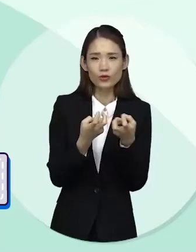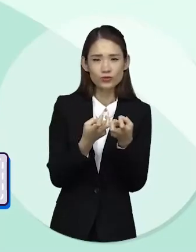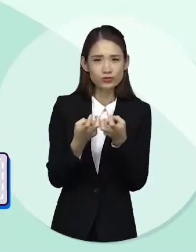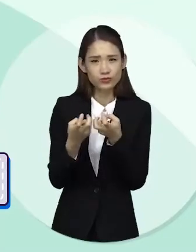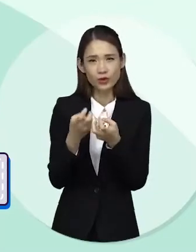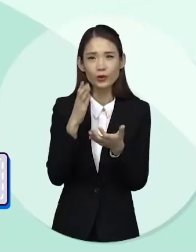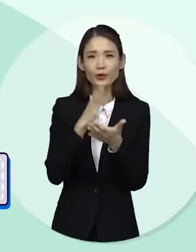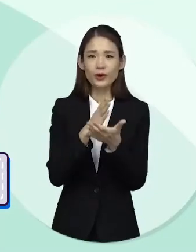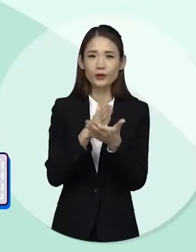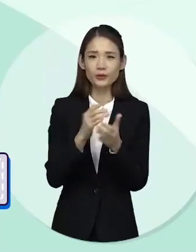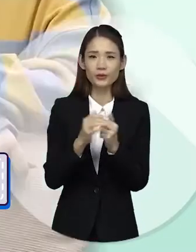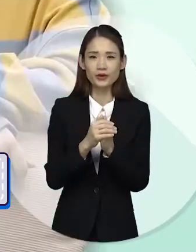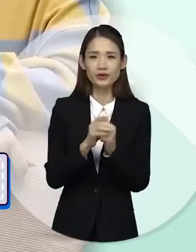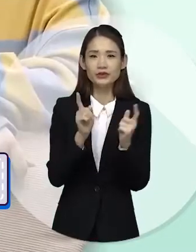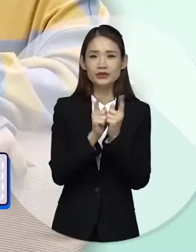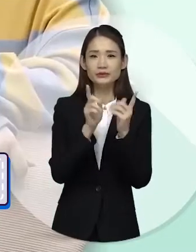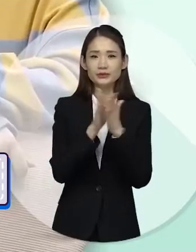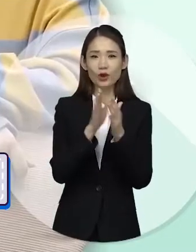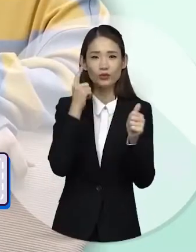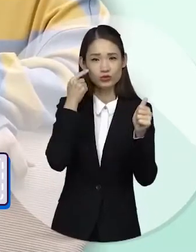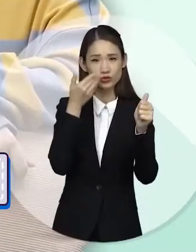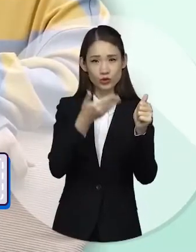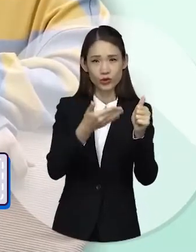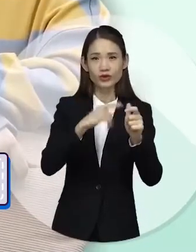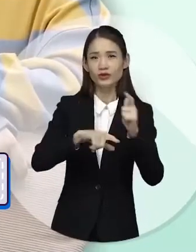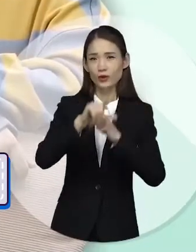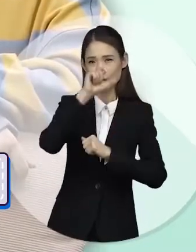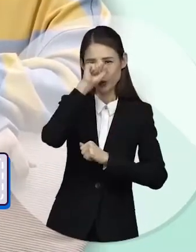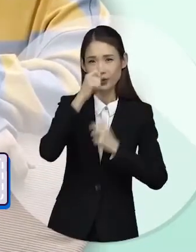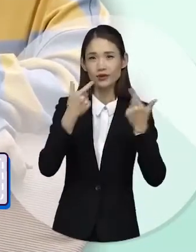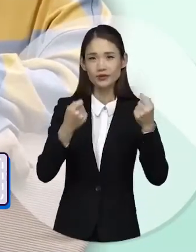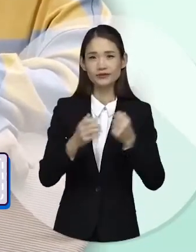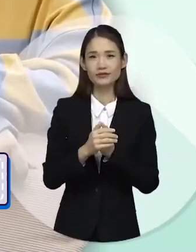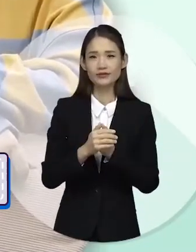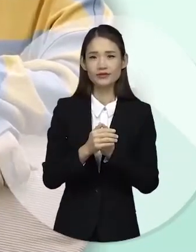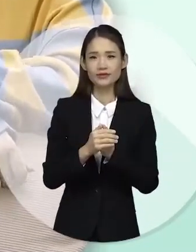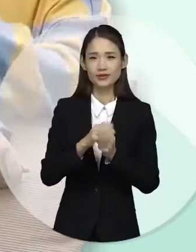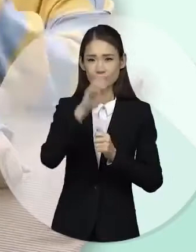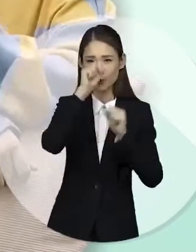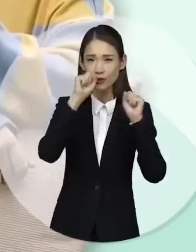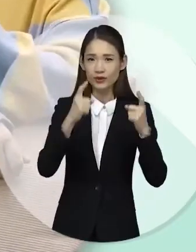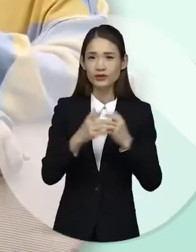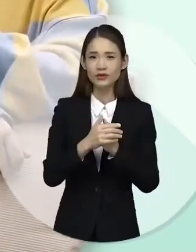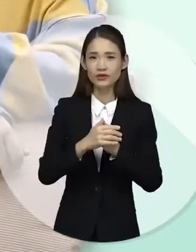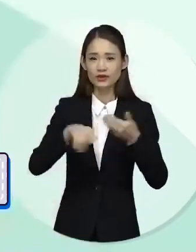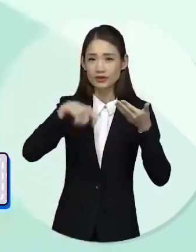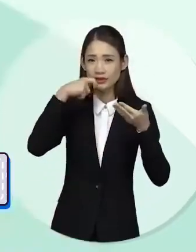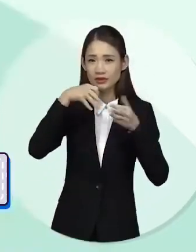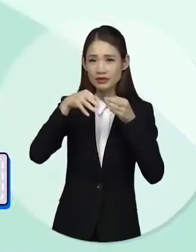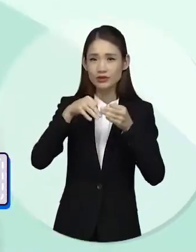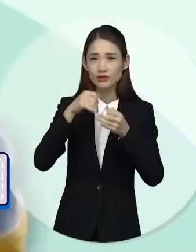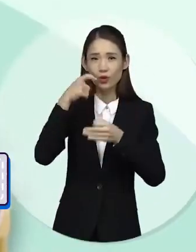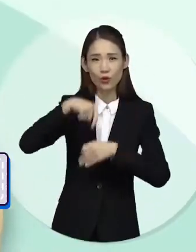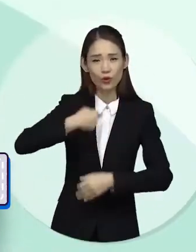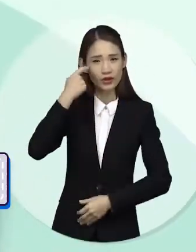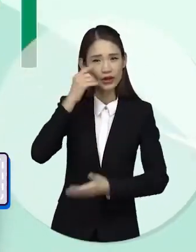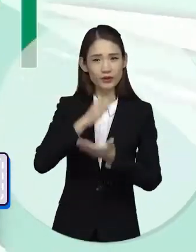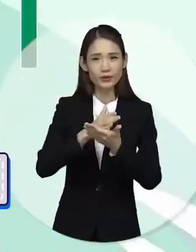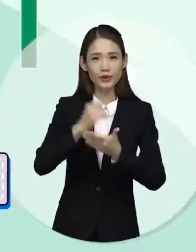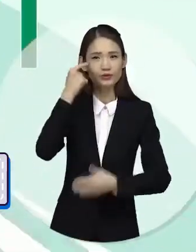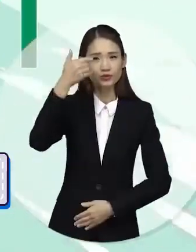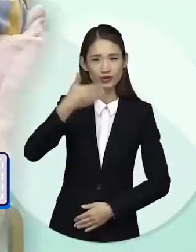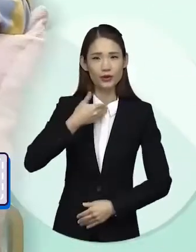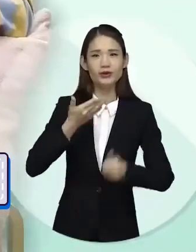어떻게 하지 하지 않고 그냥 직접 물어보시는 게 가장 좋은 답인 것 같습니다. 진짜 좋은 비유인 것 같아요. 음식점 혼자 잡지